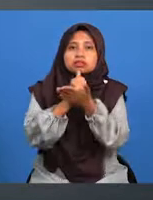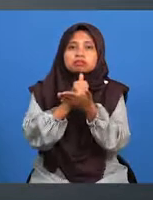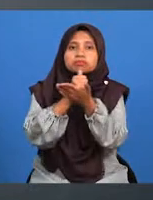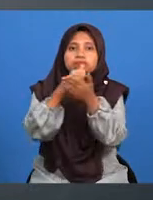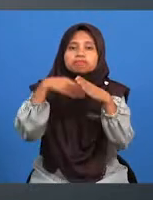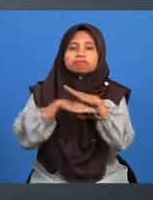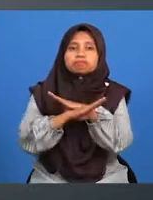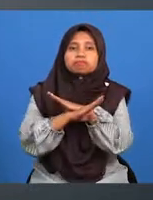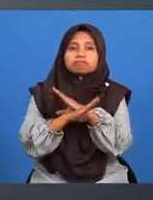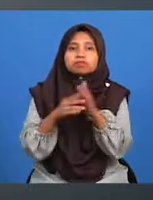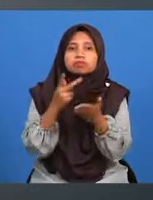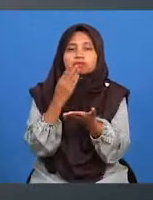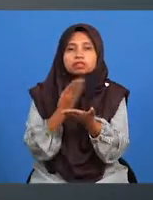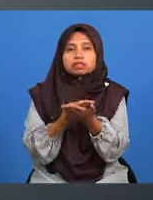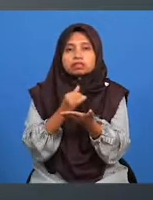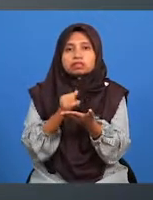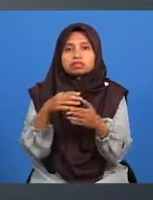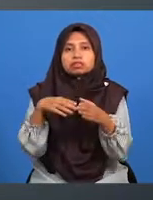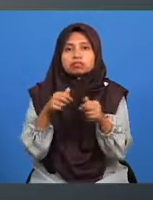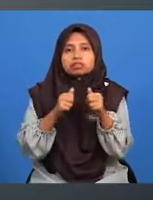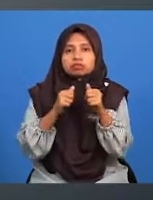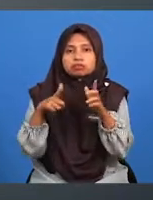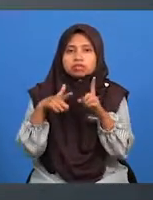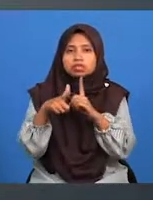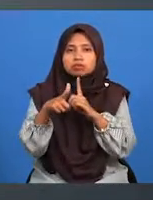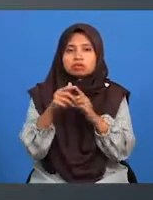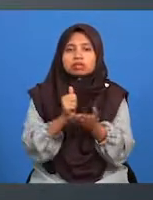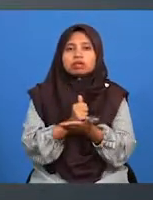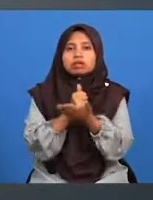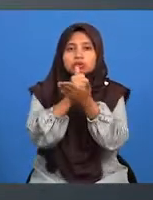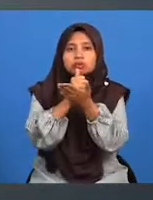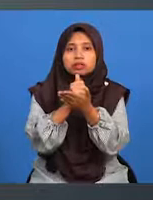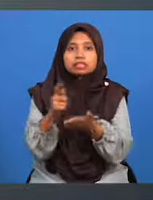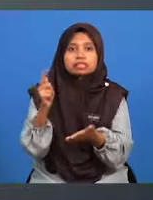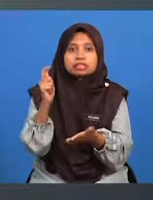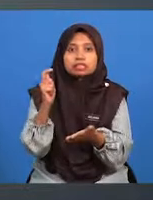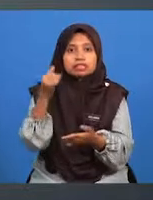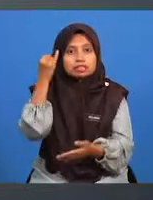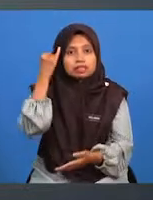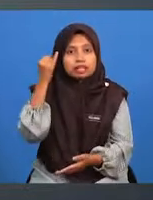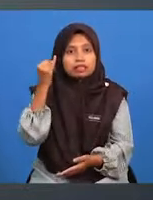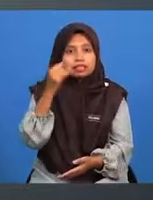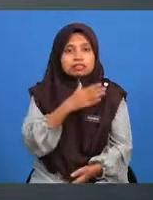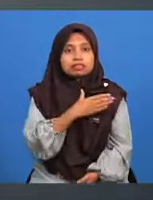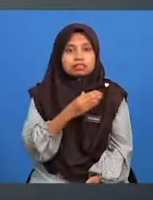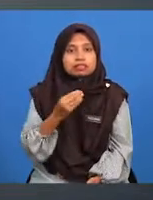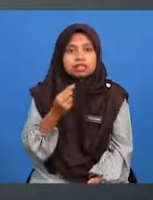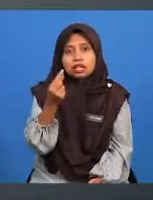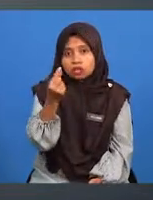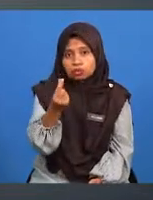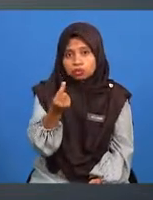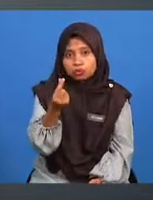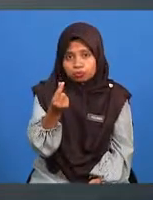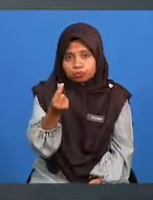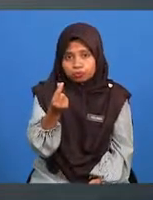Tolong-menolong ini dapat kita laksanakan melalui bantuan berbentuk tenaga, idea serta